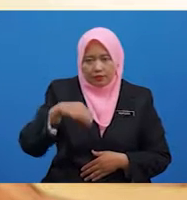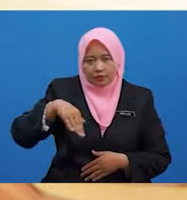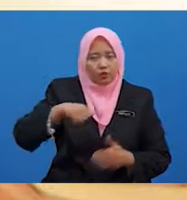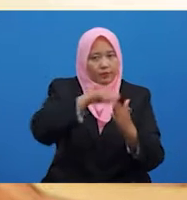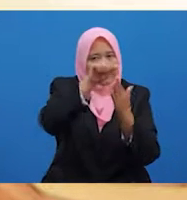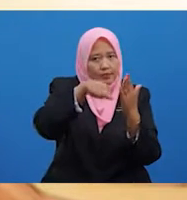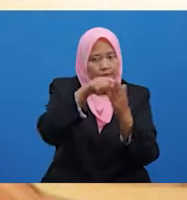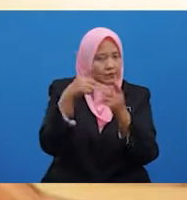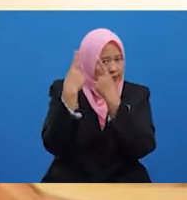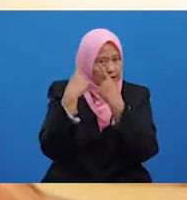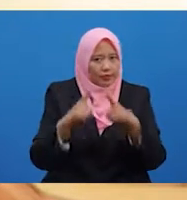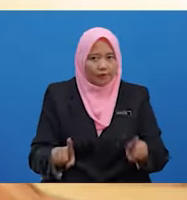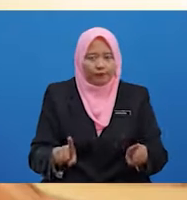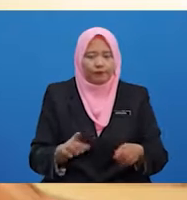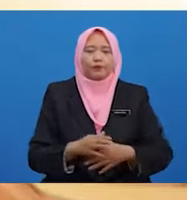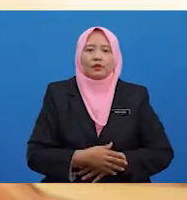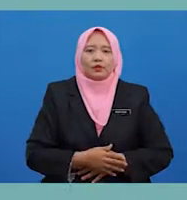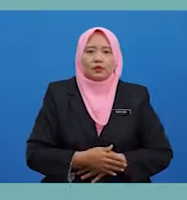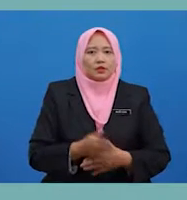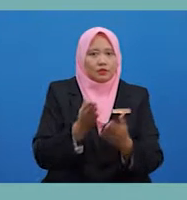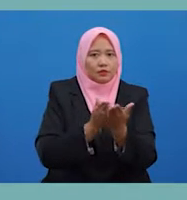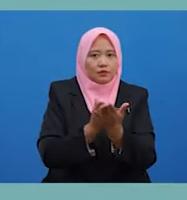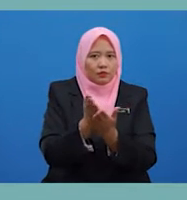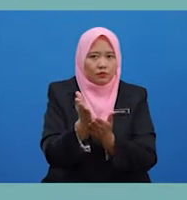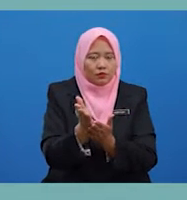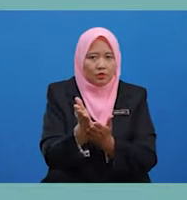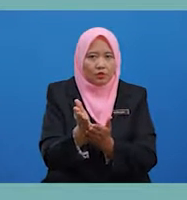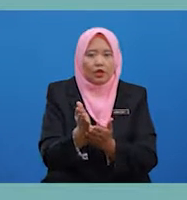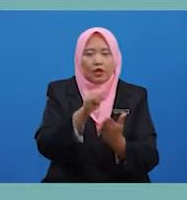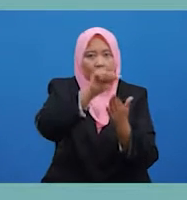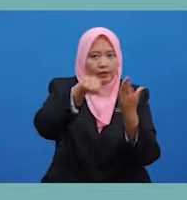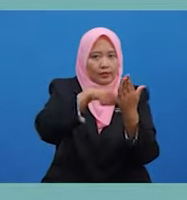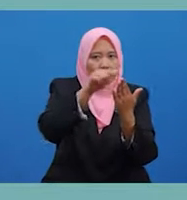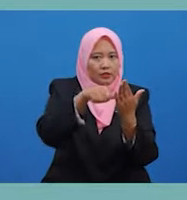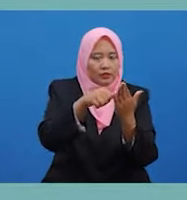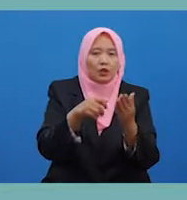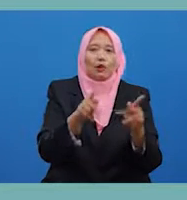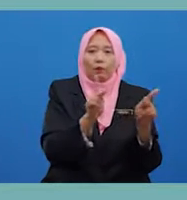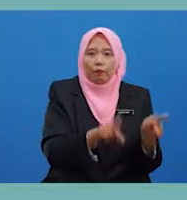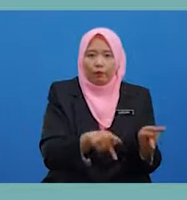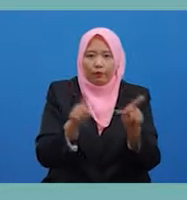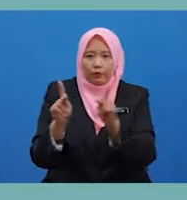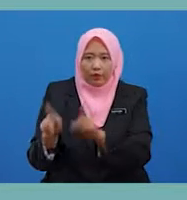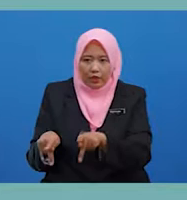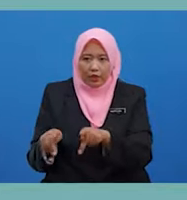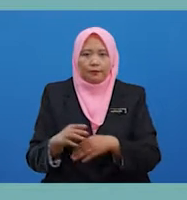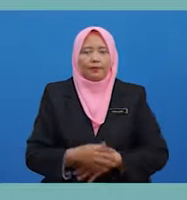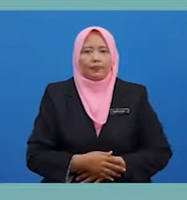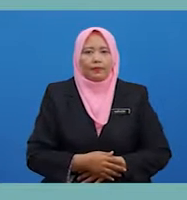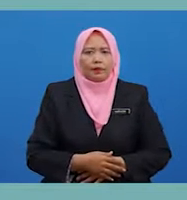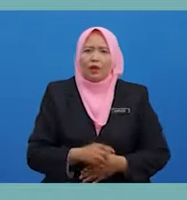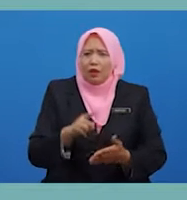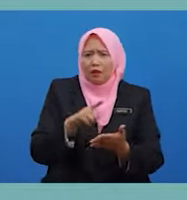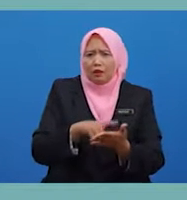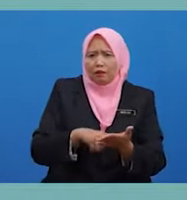Baiklah, seterusnya kita beralih pula kepada analisis pola gabungan. Pelajar-pelajar, apakah yang kamu